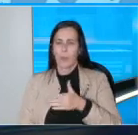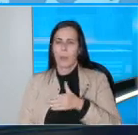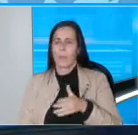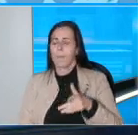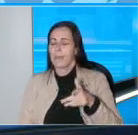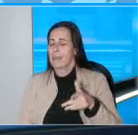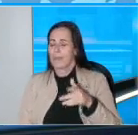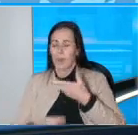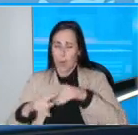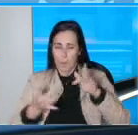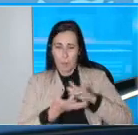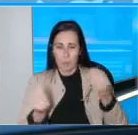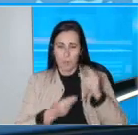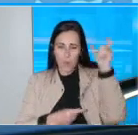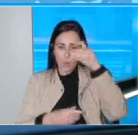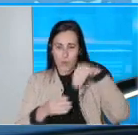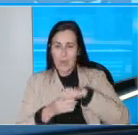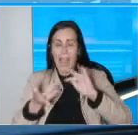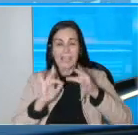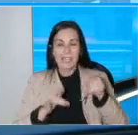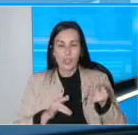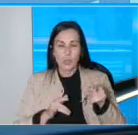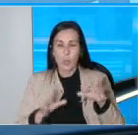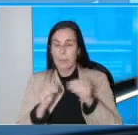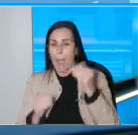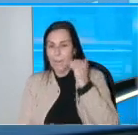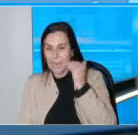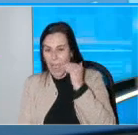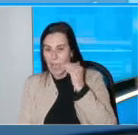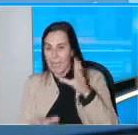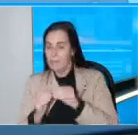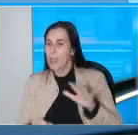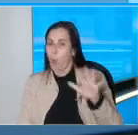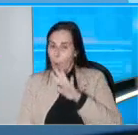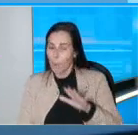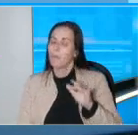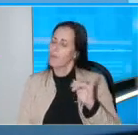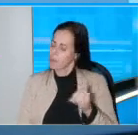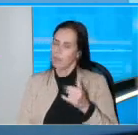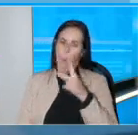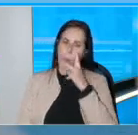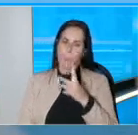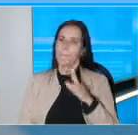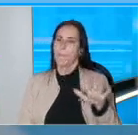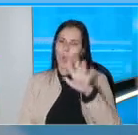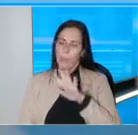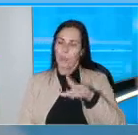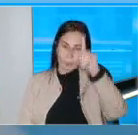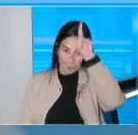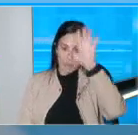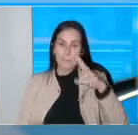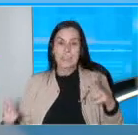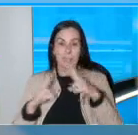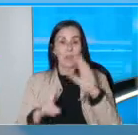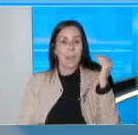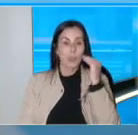הים התיכון, כל מיני דברים כאלה, הסכסוך שלו עם האמריקאים, עם האירופאים, כן, רואים באירופה, בגרמניה,